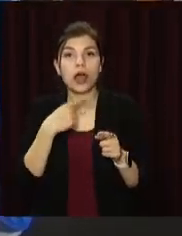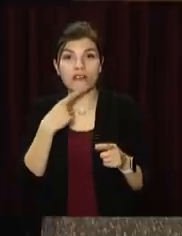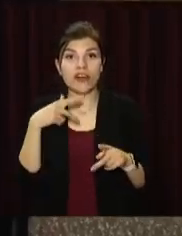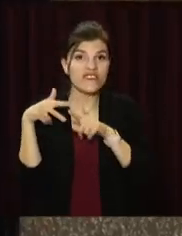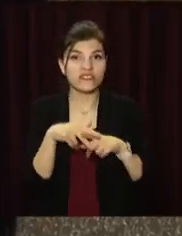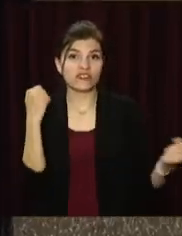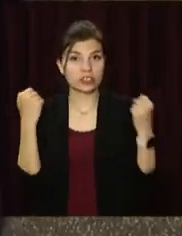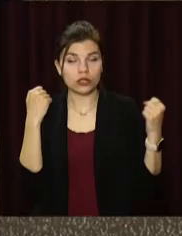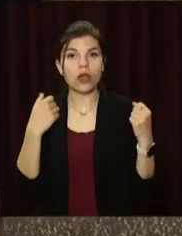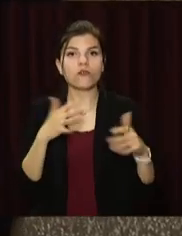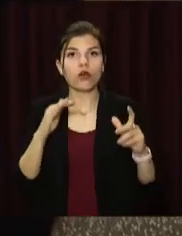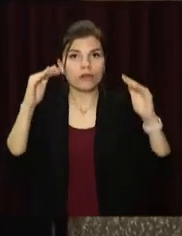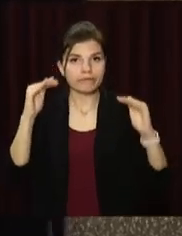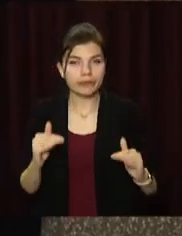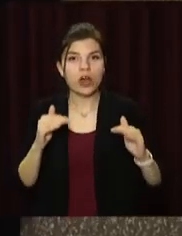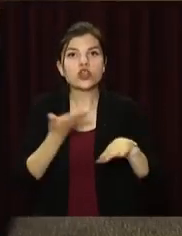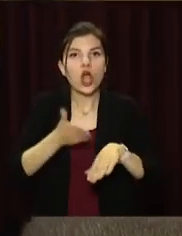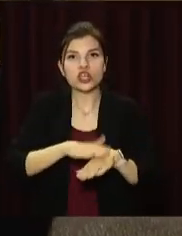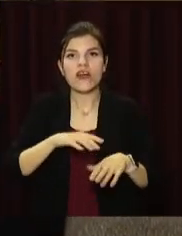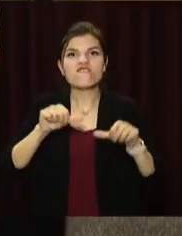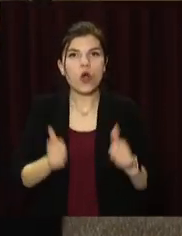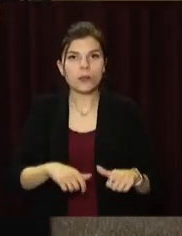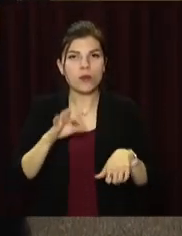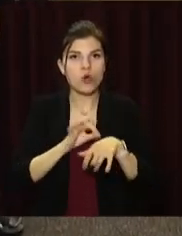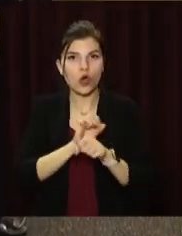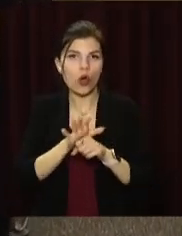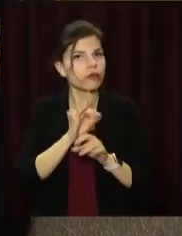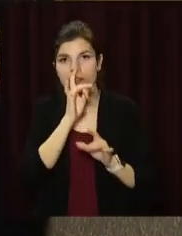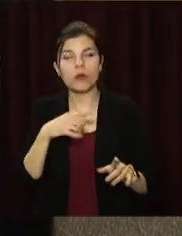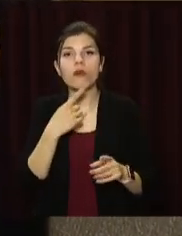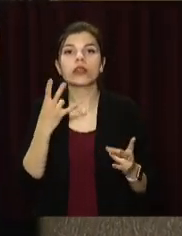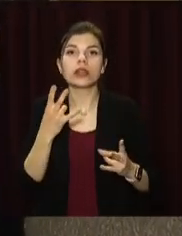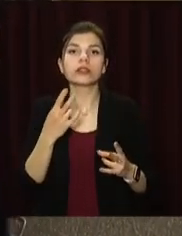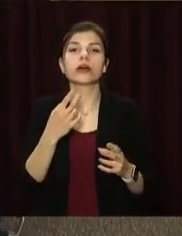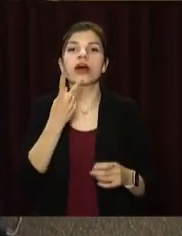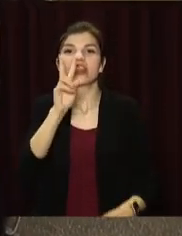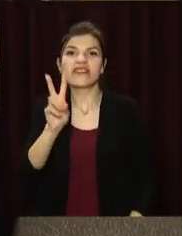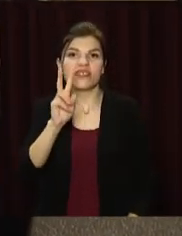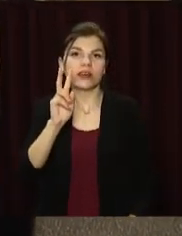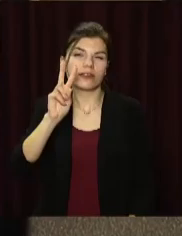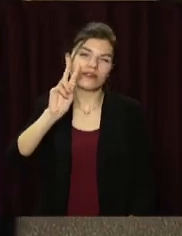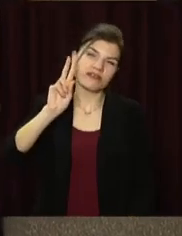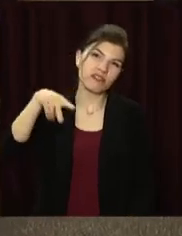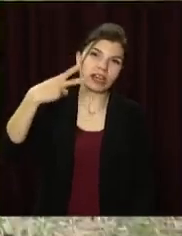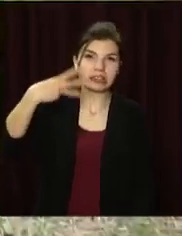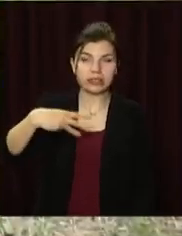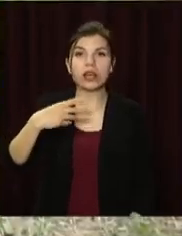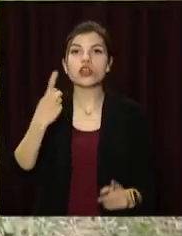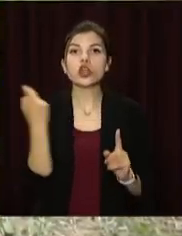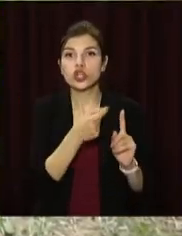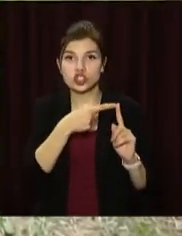знижують ймовірність перенести ковід в тяжкій формі. Для цього потрібно лише 2,5 години спортивних занять на